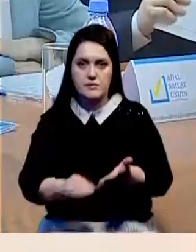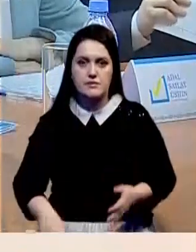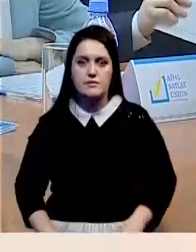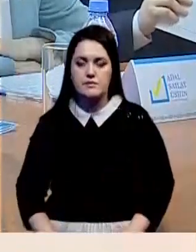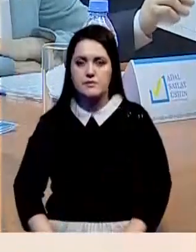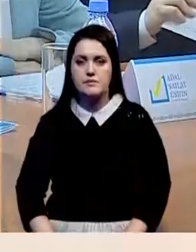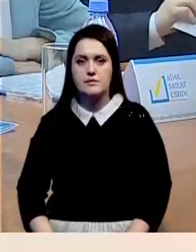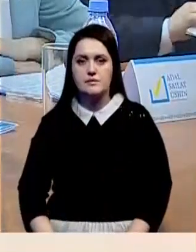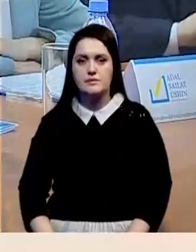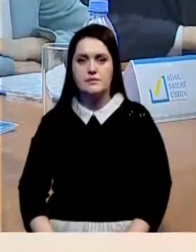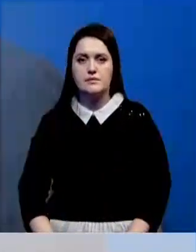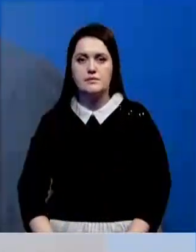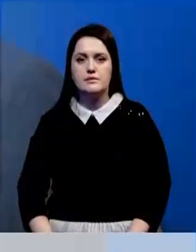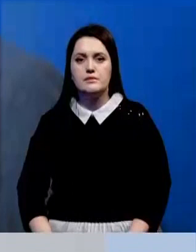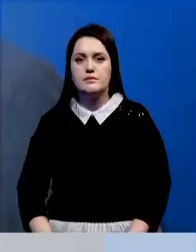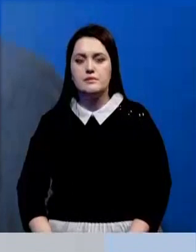авторские произведения.